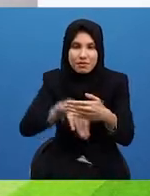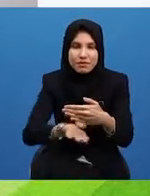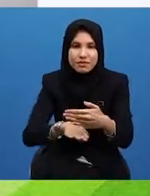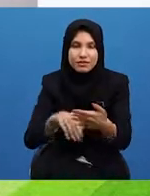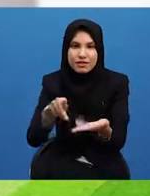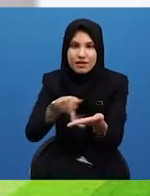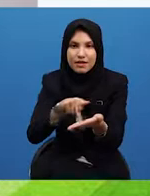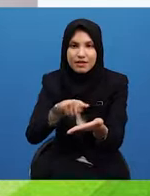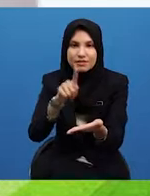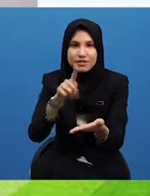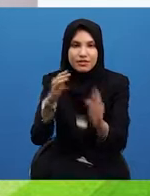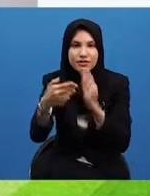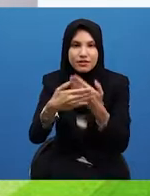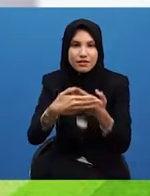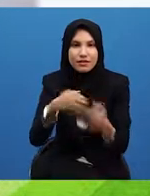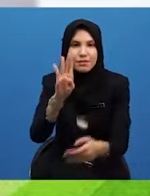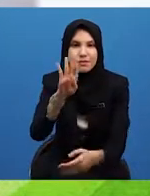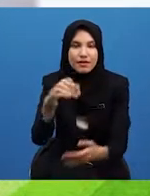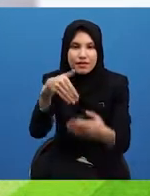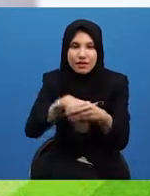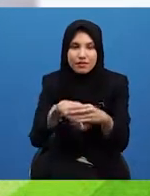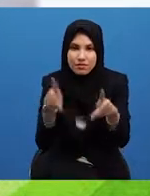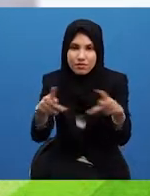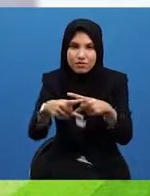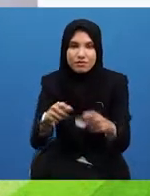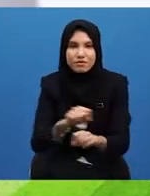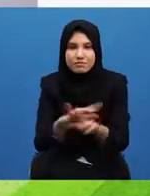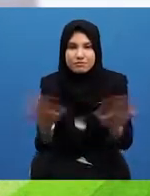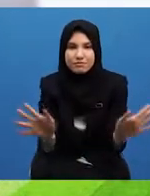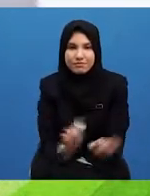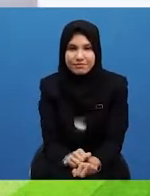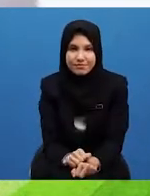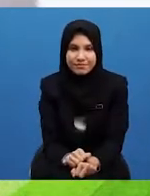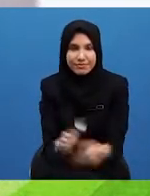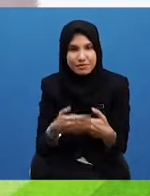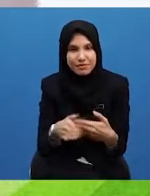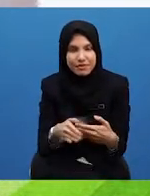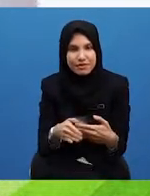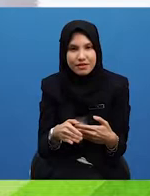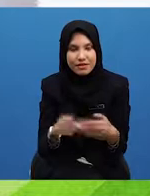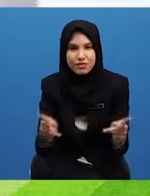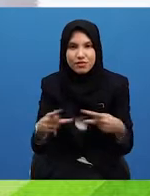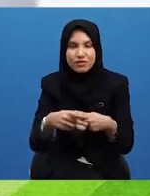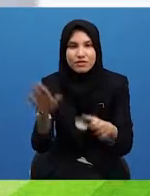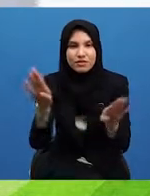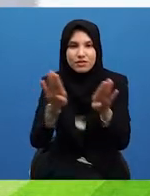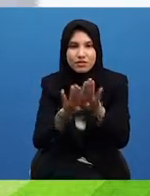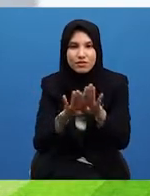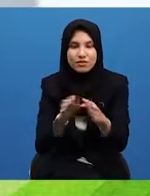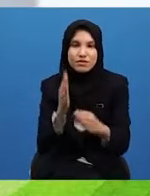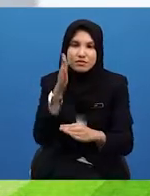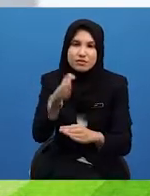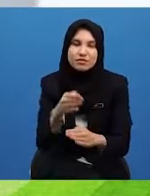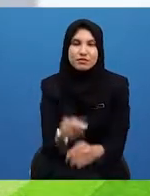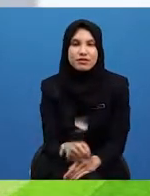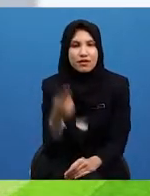satu hingga empat kedalam kotak secara berseloroh kemudian kota itu ditutup seterusnya